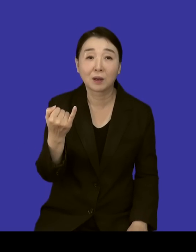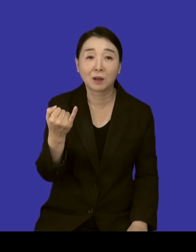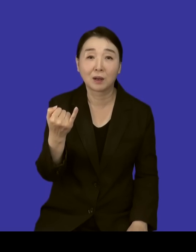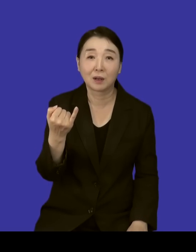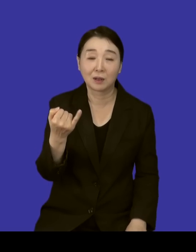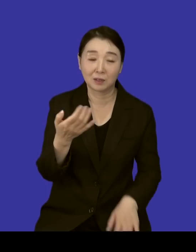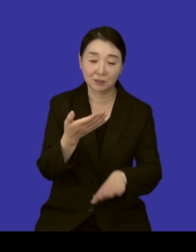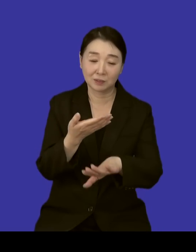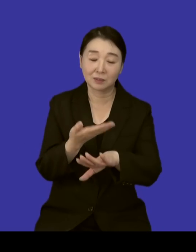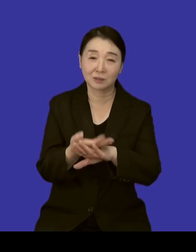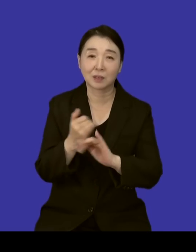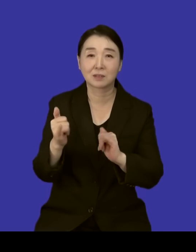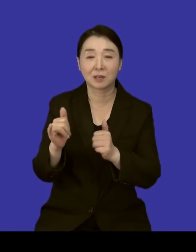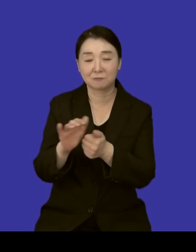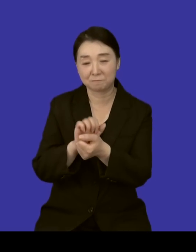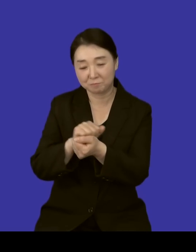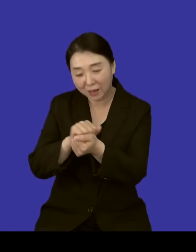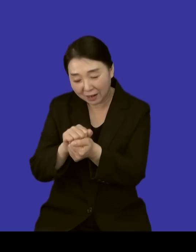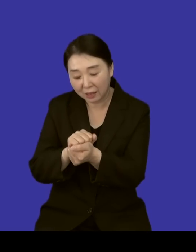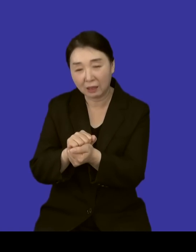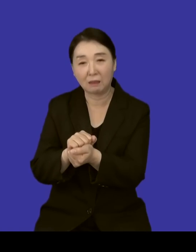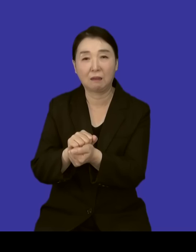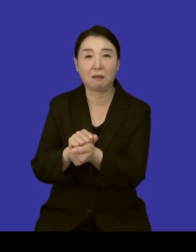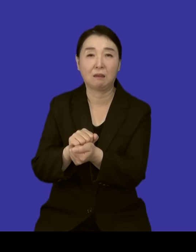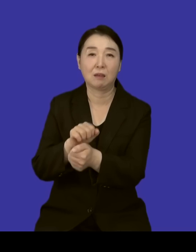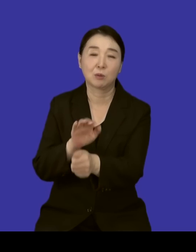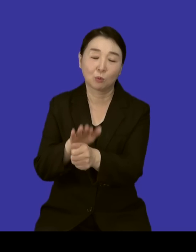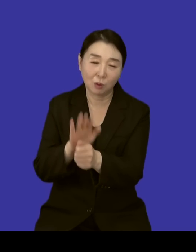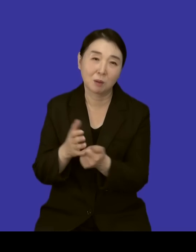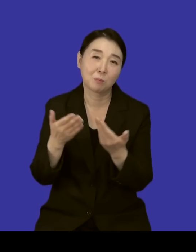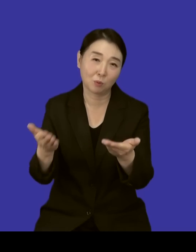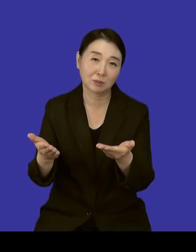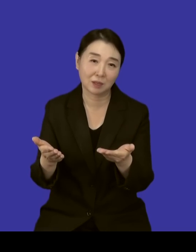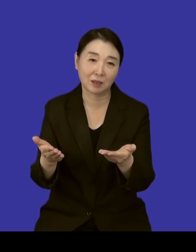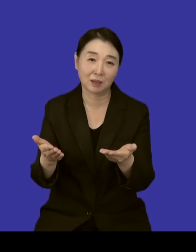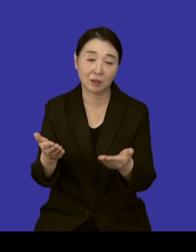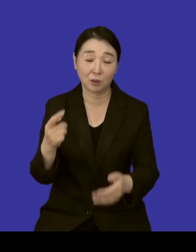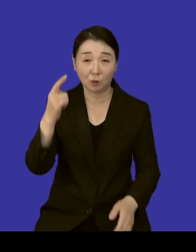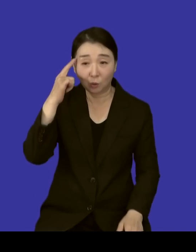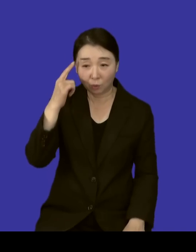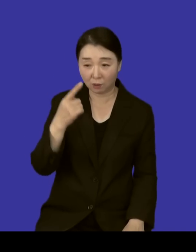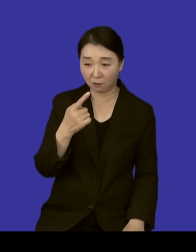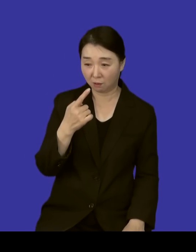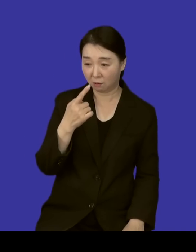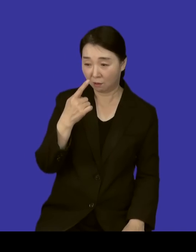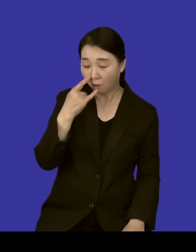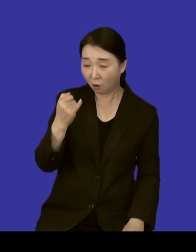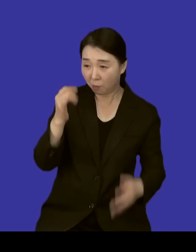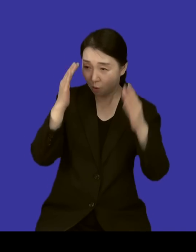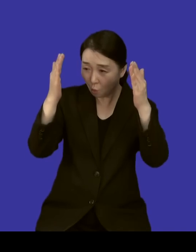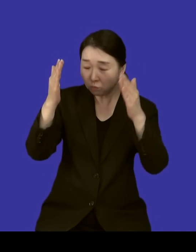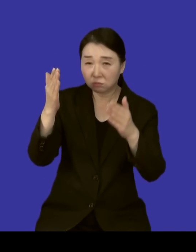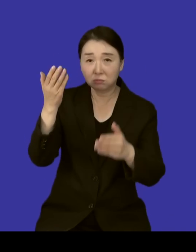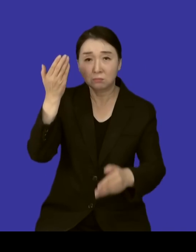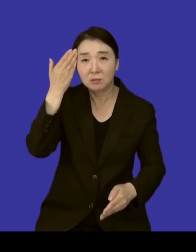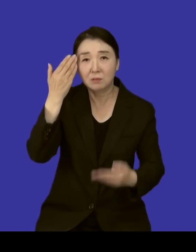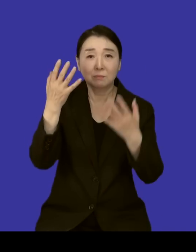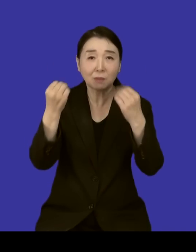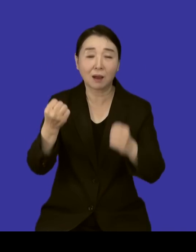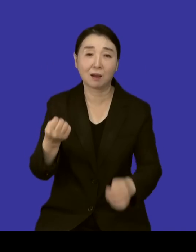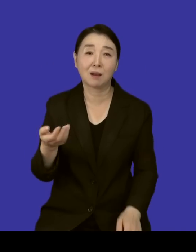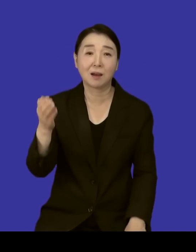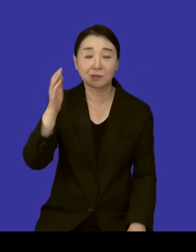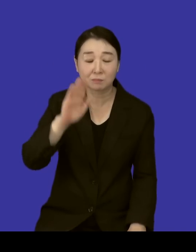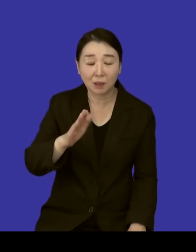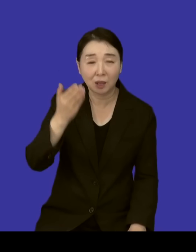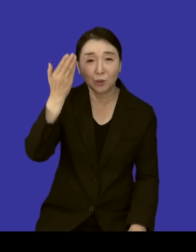저 빨래나 해주러 댕기고 우리 엄마는 굉장히 그 고등교육을 받은 사람인데도 네네. 이렇게 상담 뭐 이렇게 교양